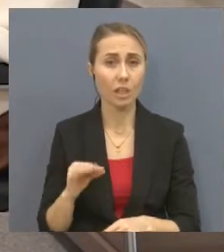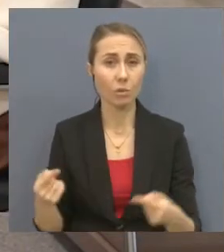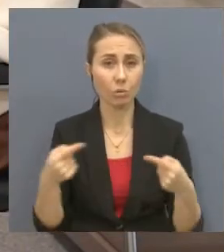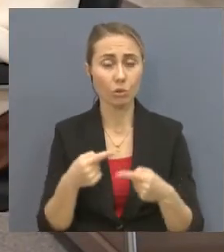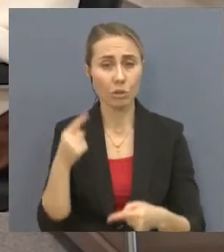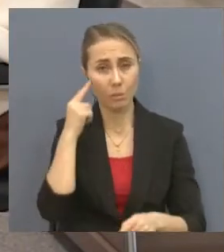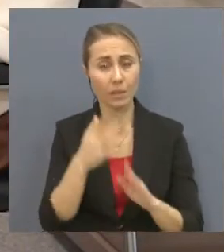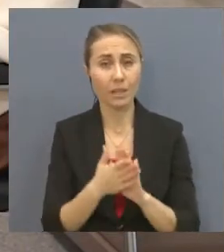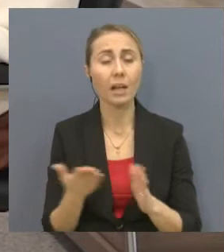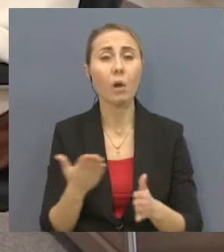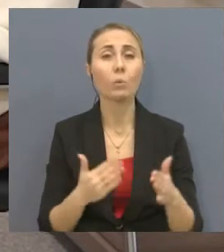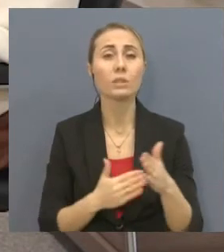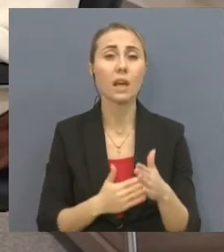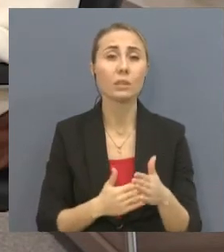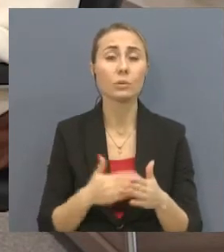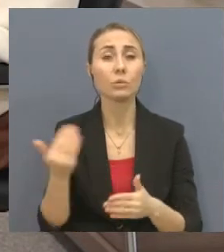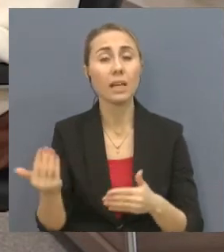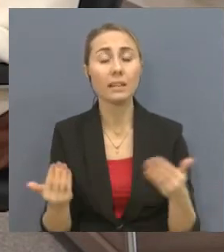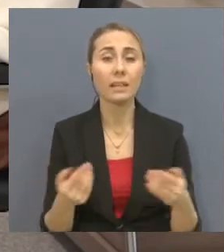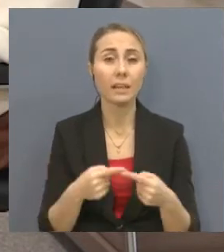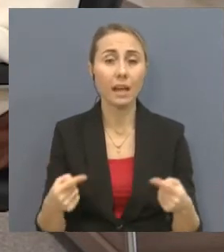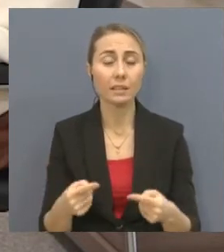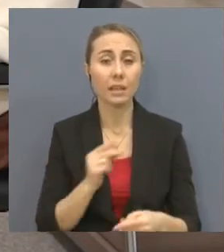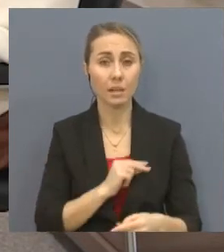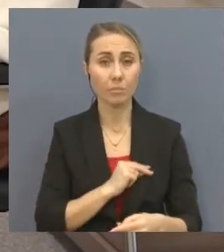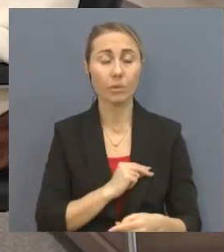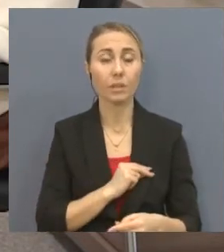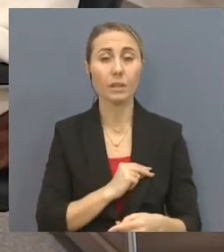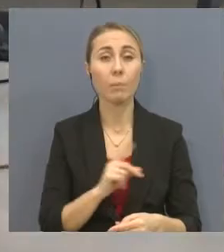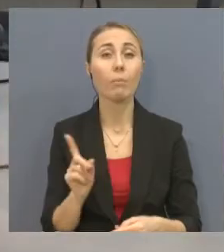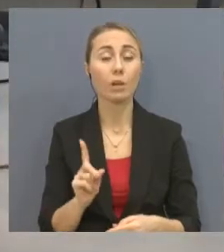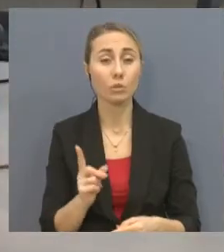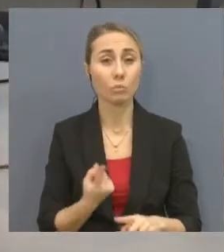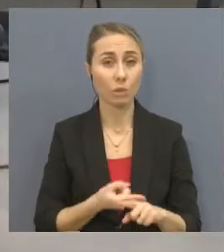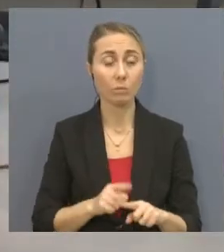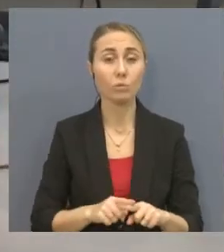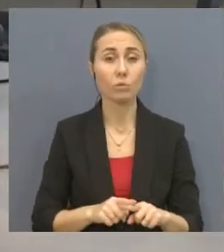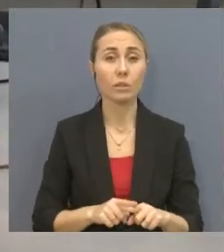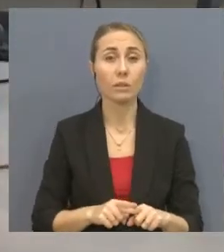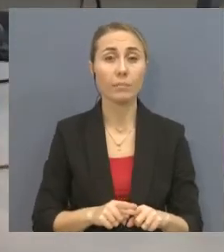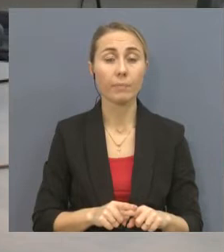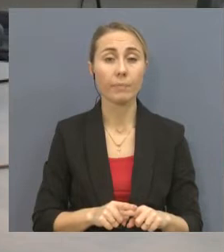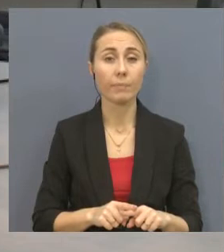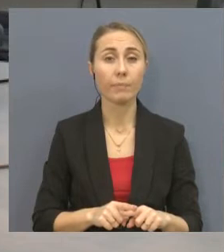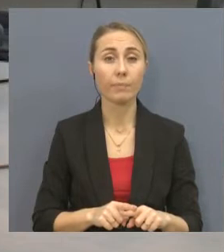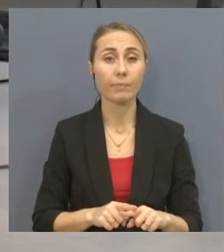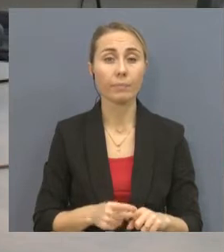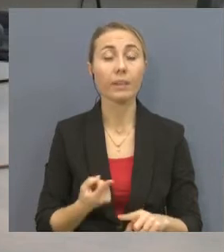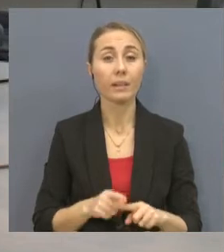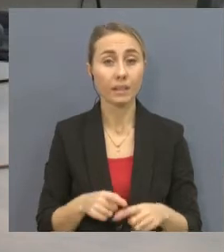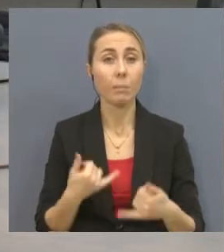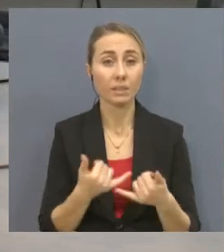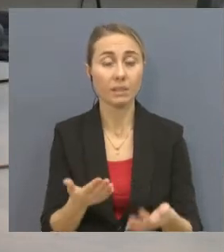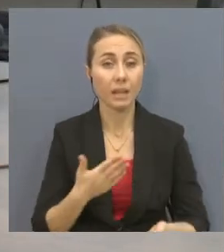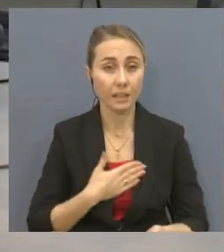тех или иных работ почему потому что это позволяет нам